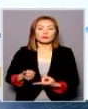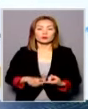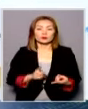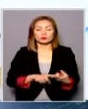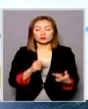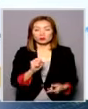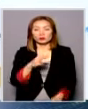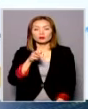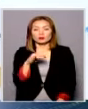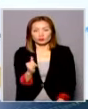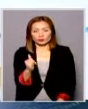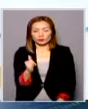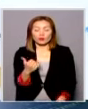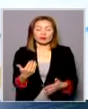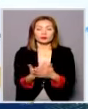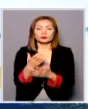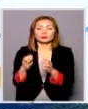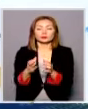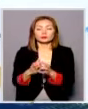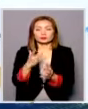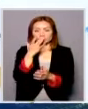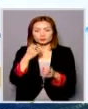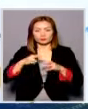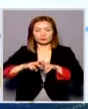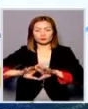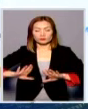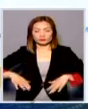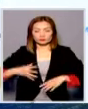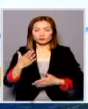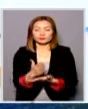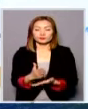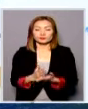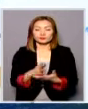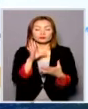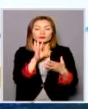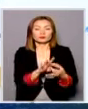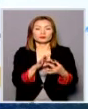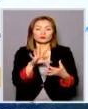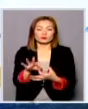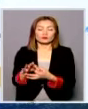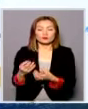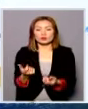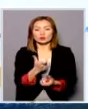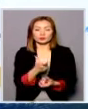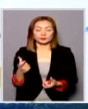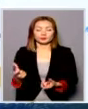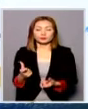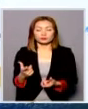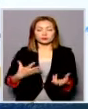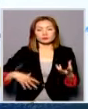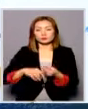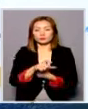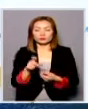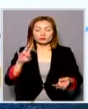Ахтау. Есть пару компаний, которые работают в Астане, но их количество очень мало. Мы призываем